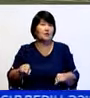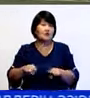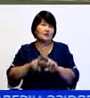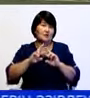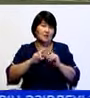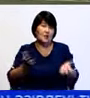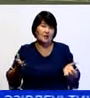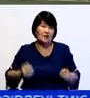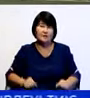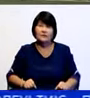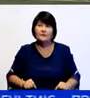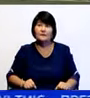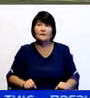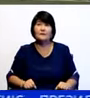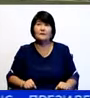жіберді.